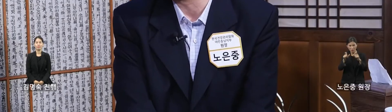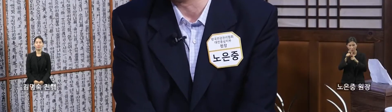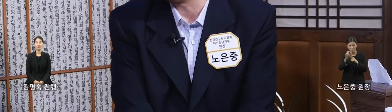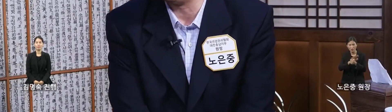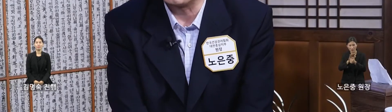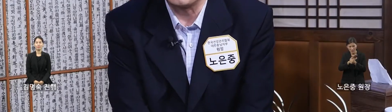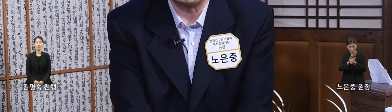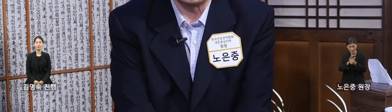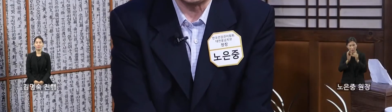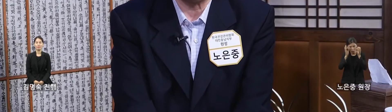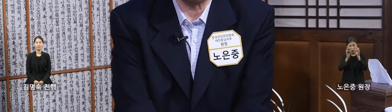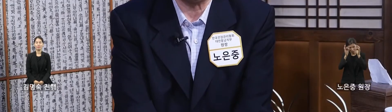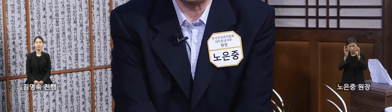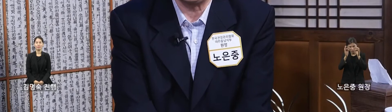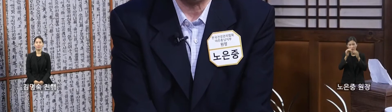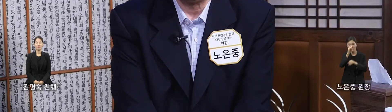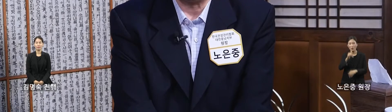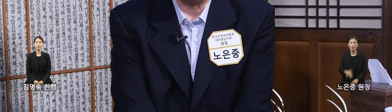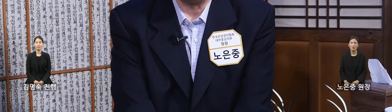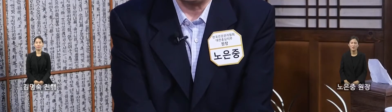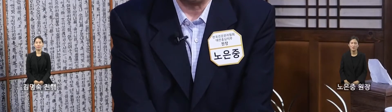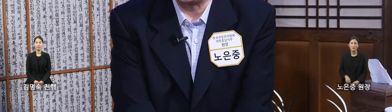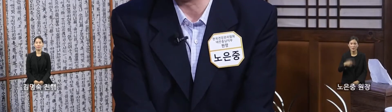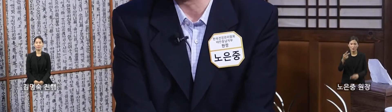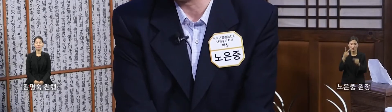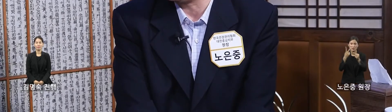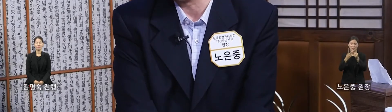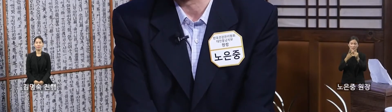지속적으로 하려고 노력을 하고 있고요. 또 하나 이제 저희가 이제